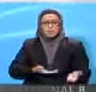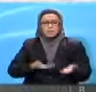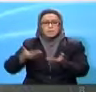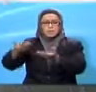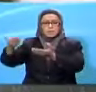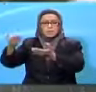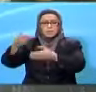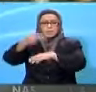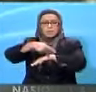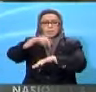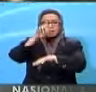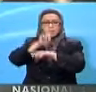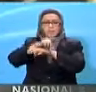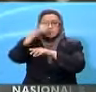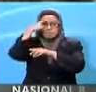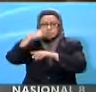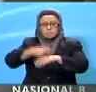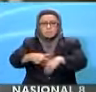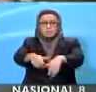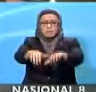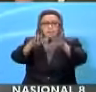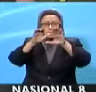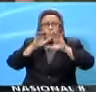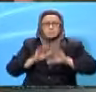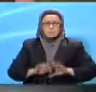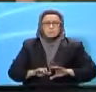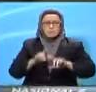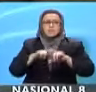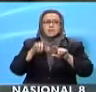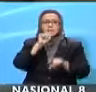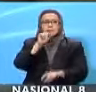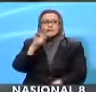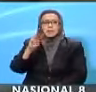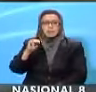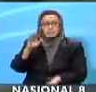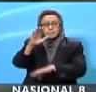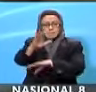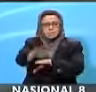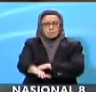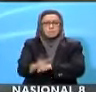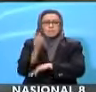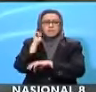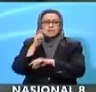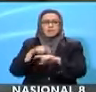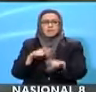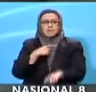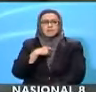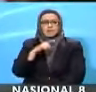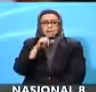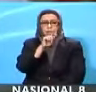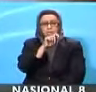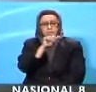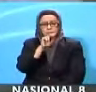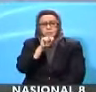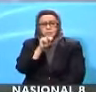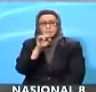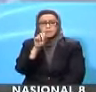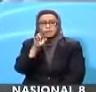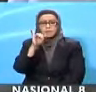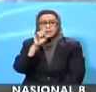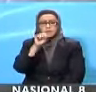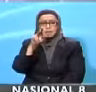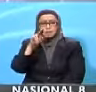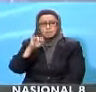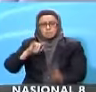rejimen Askar Melayu Raja lewat petang tadi allahyarham jeneral Tan Sri Mohamad Sani mula berkhidmat dengan angkatan